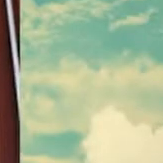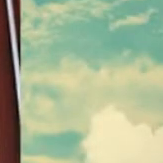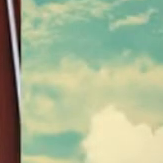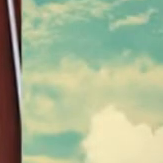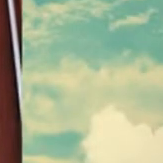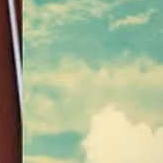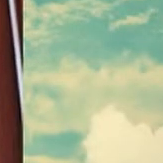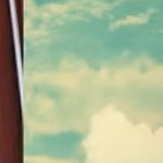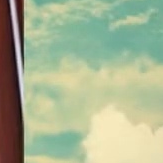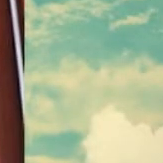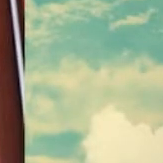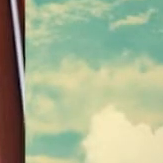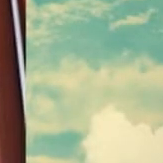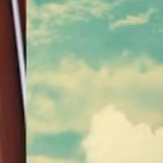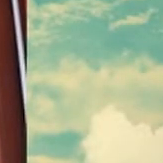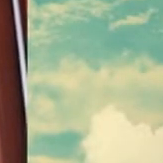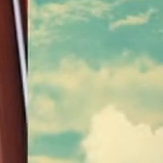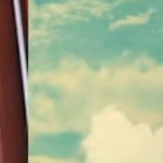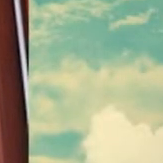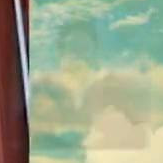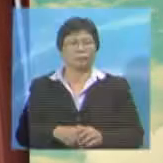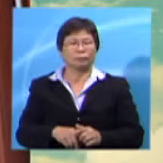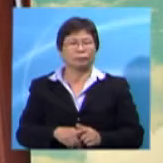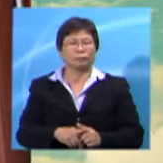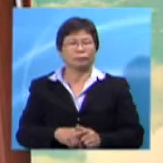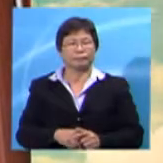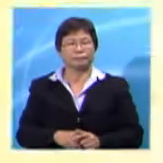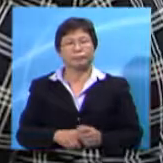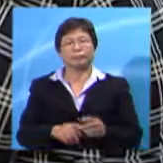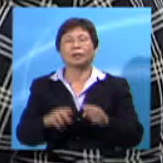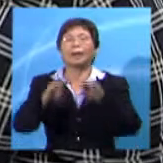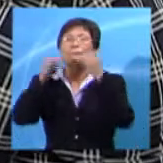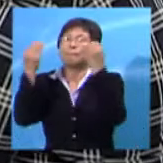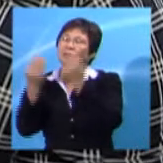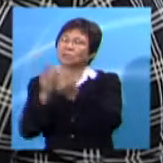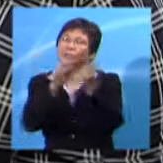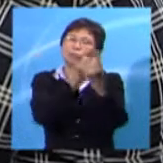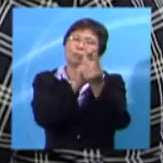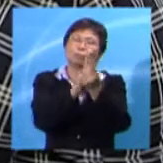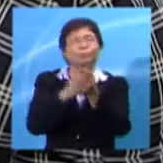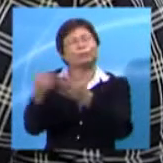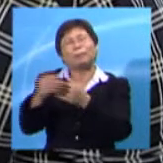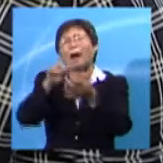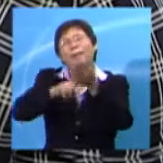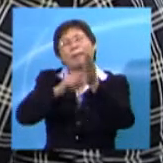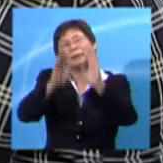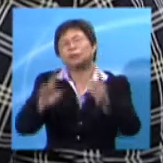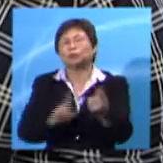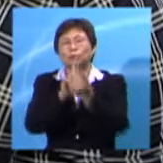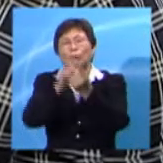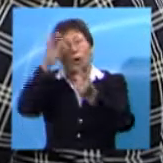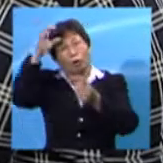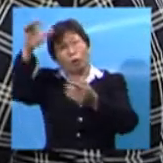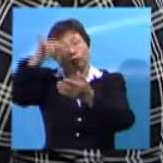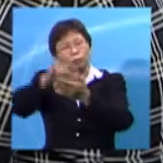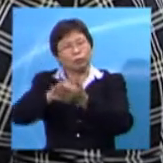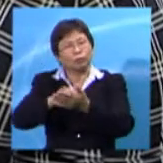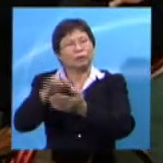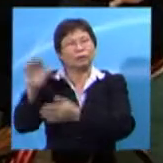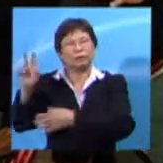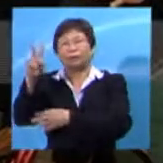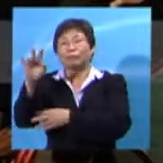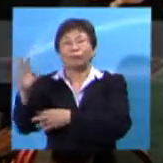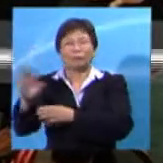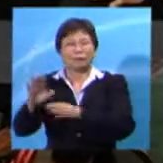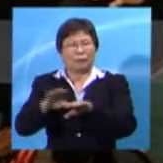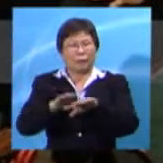kopi tradisional yang menjadi medan masyarakat bertemu tanpa mengira bangsa. Berlandaskan konsep itu, Vivian Lam mencipta